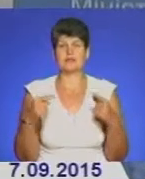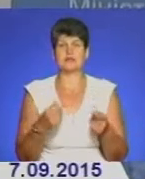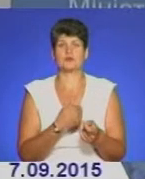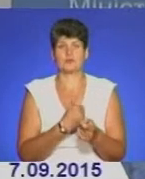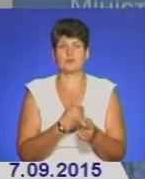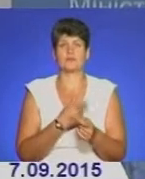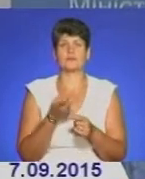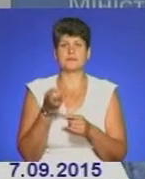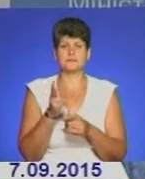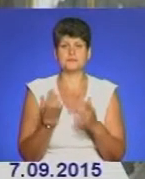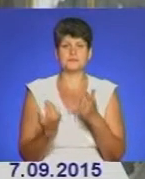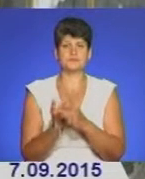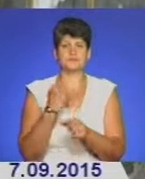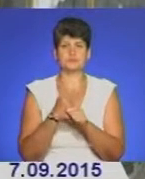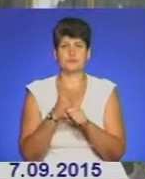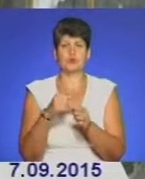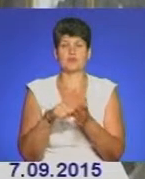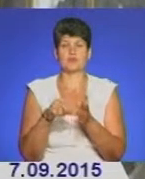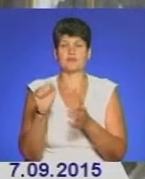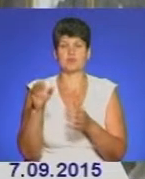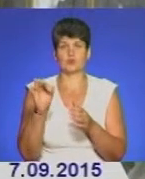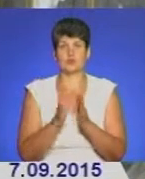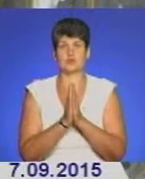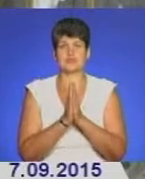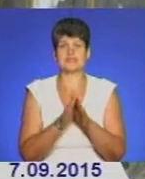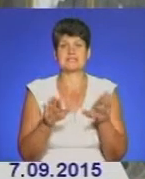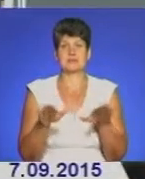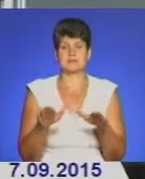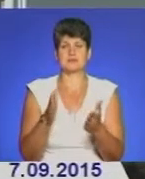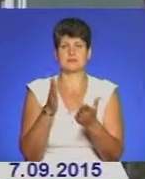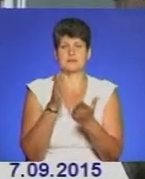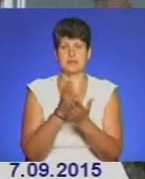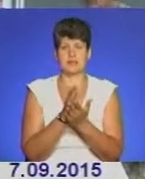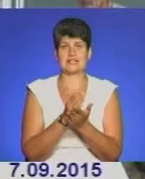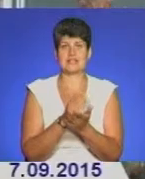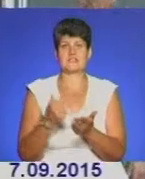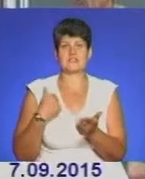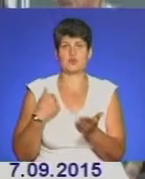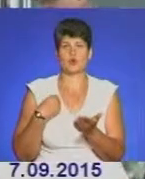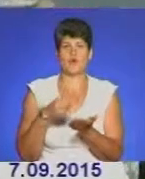освоїти нову роботу учасників АТО запрошують за місцем перебування на військовому обліку.